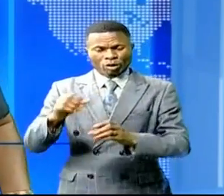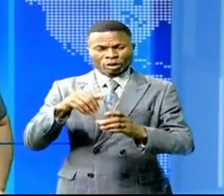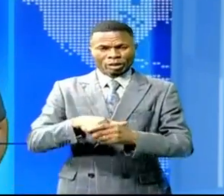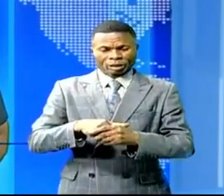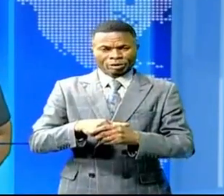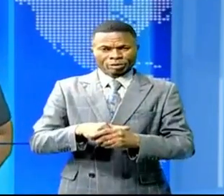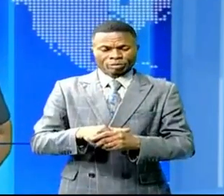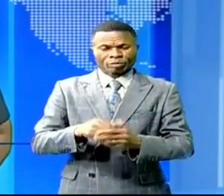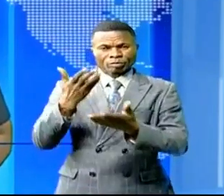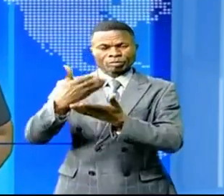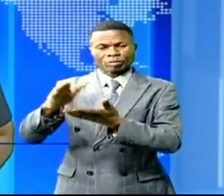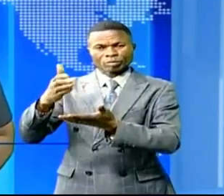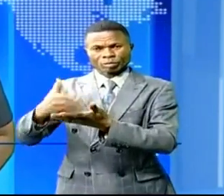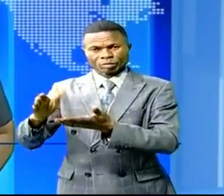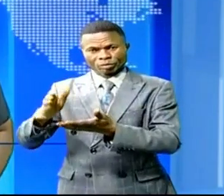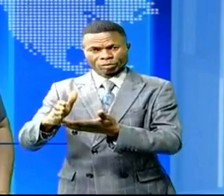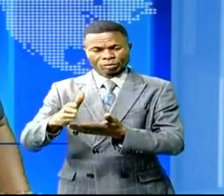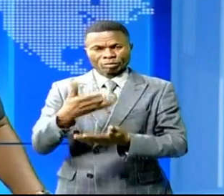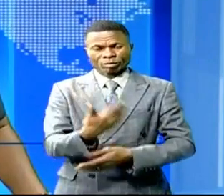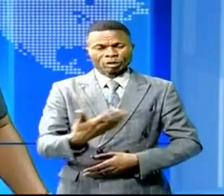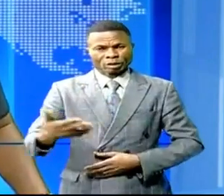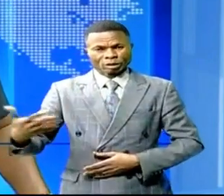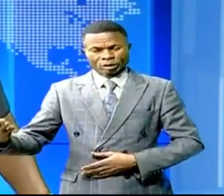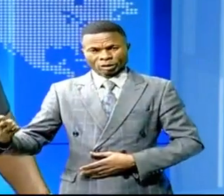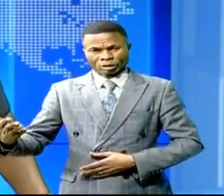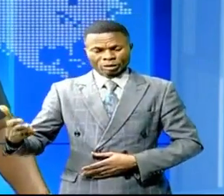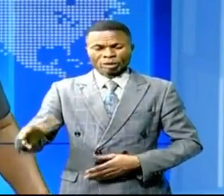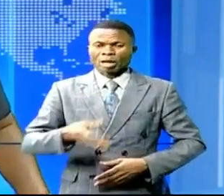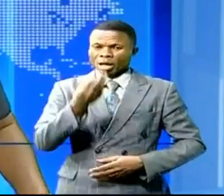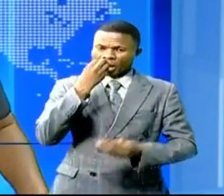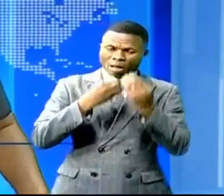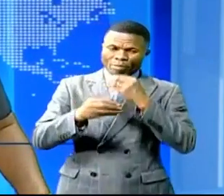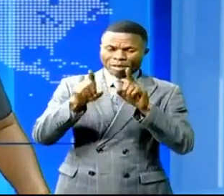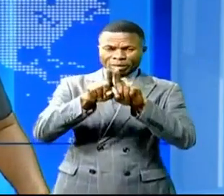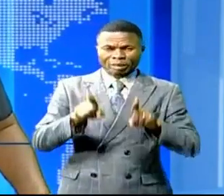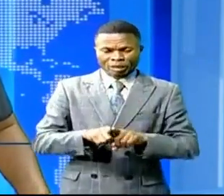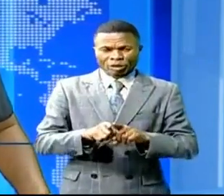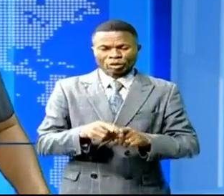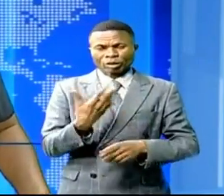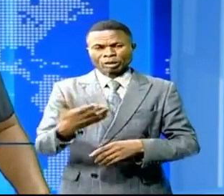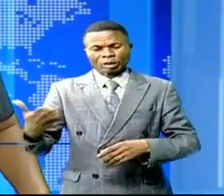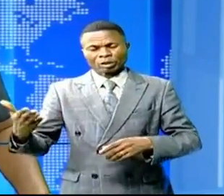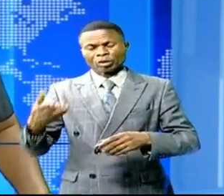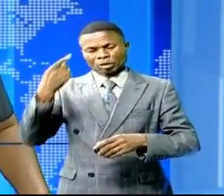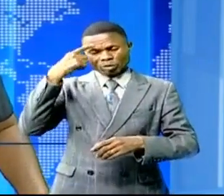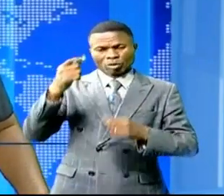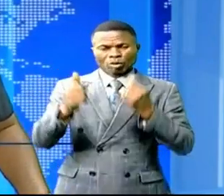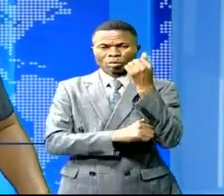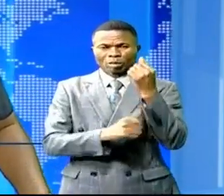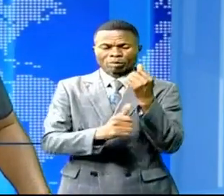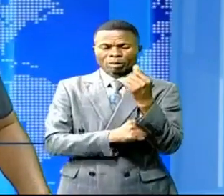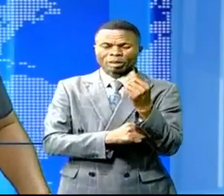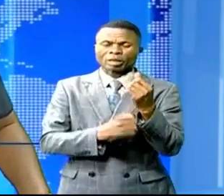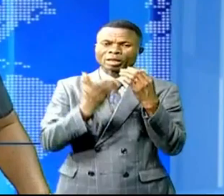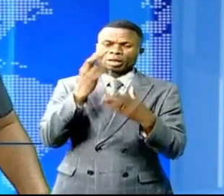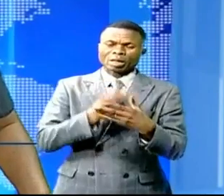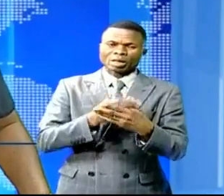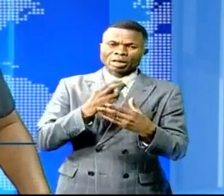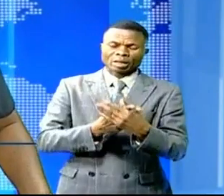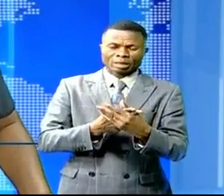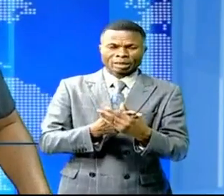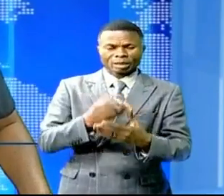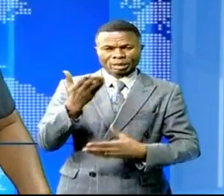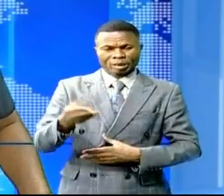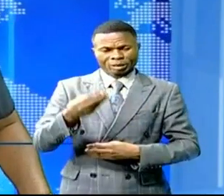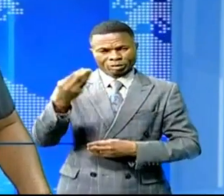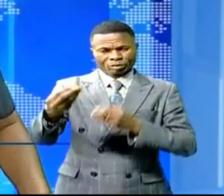notamment la distribution des équipements vivre et non vivre aux personnes volontaristes et personnes vivant